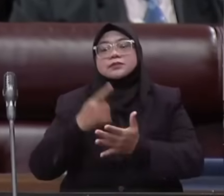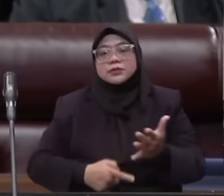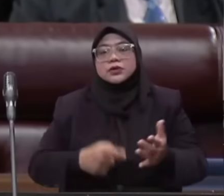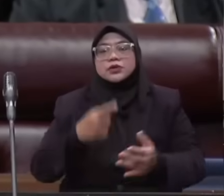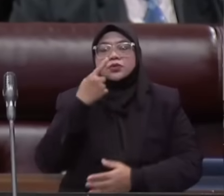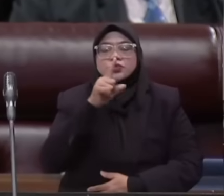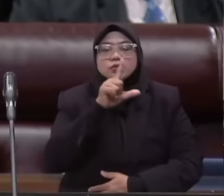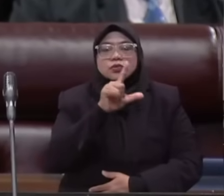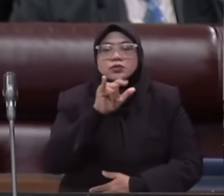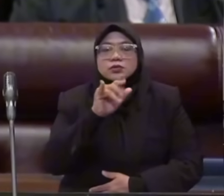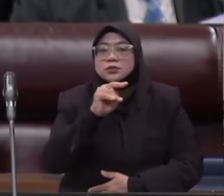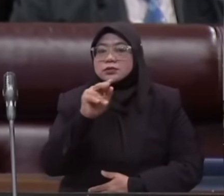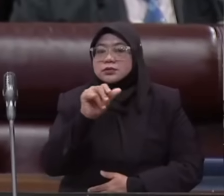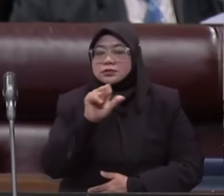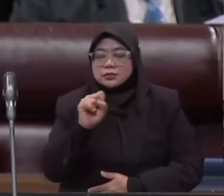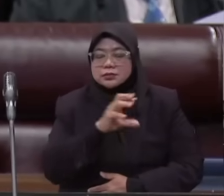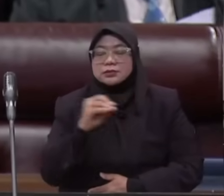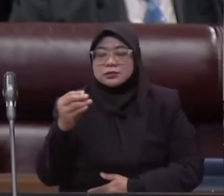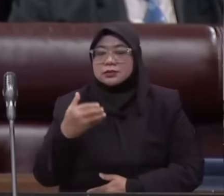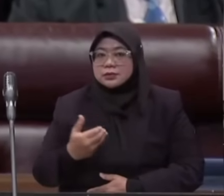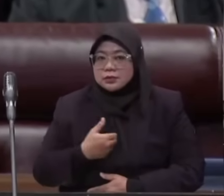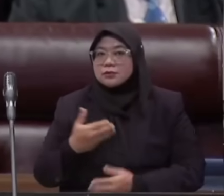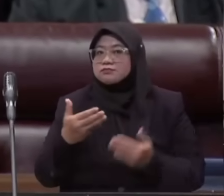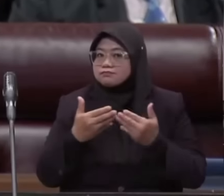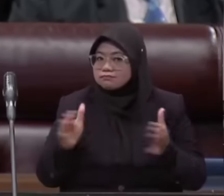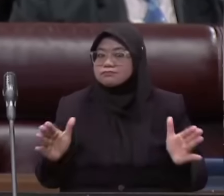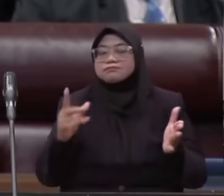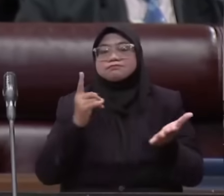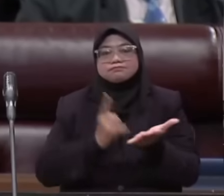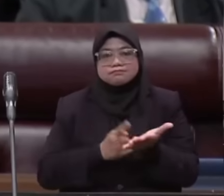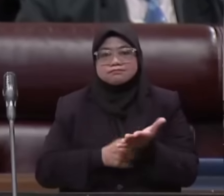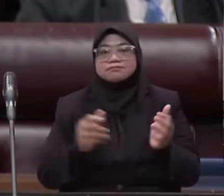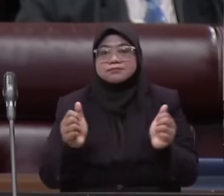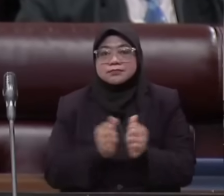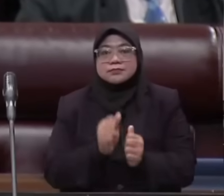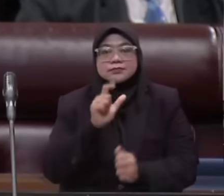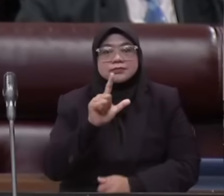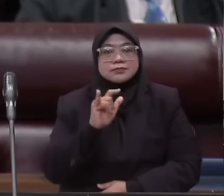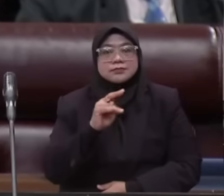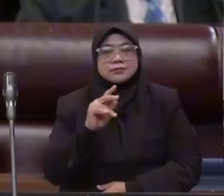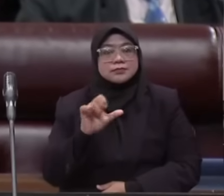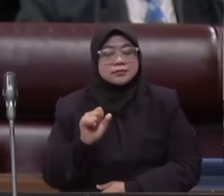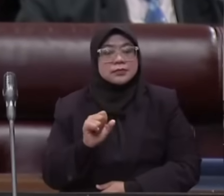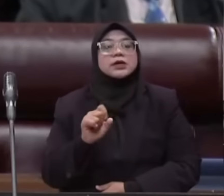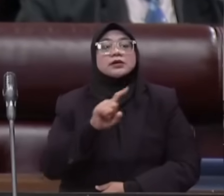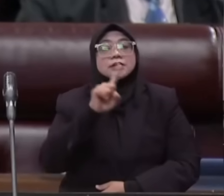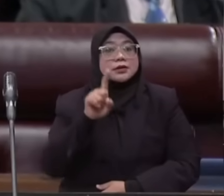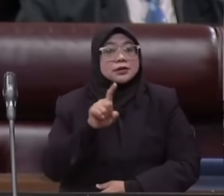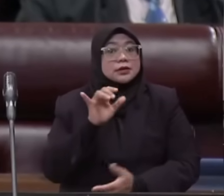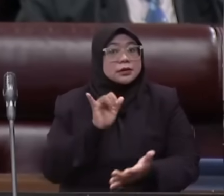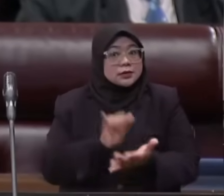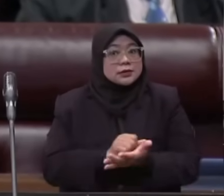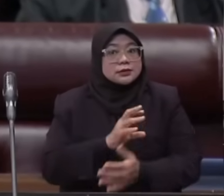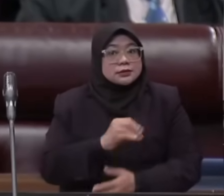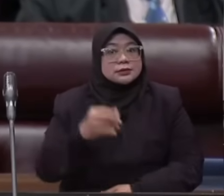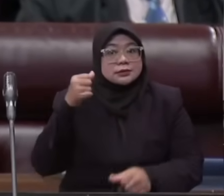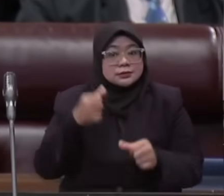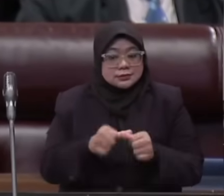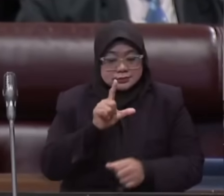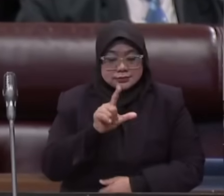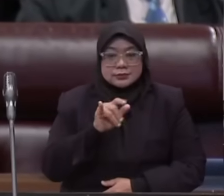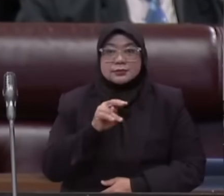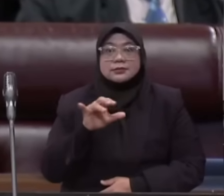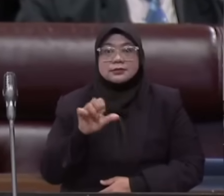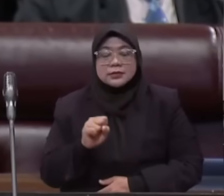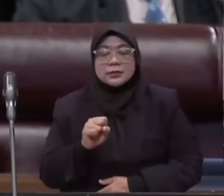lainaz kita memang ada pendekatan yang terbuka kita berbincang dengan lainnya tentang soal ini tetapi kita harus ingat lain